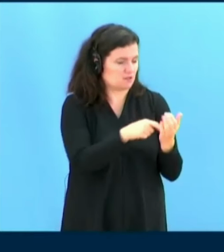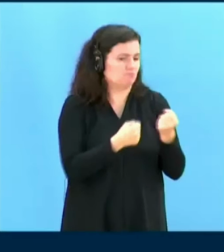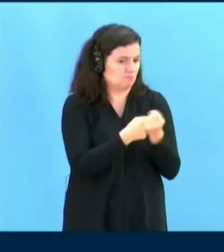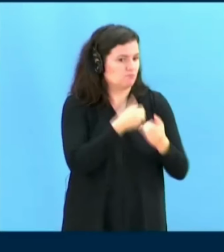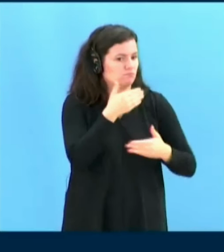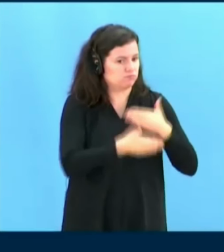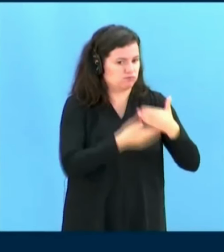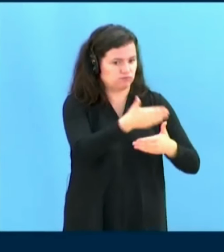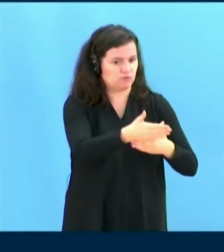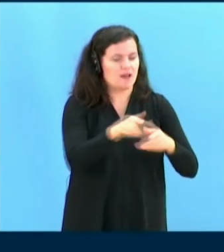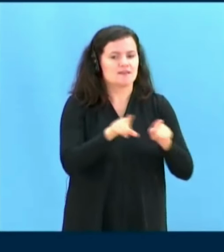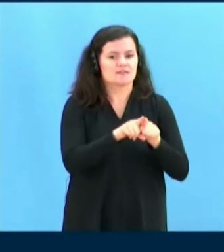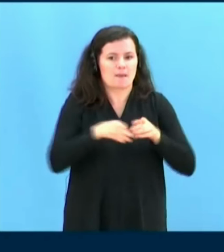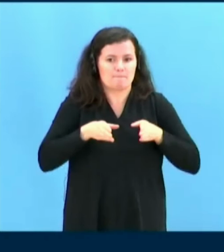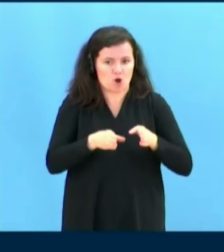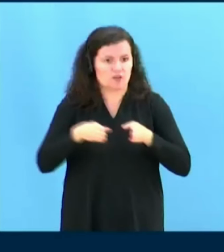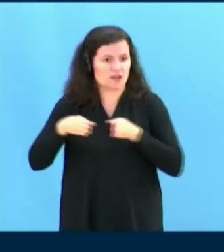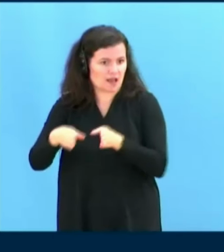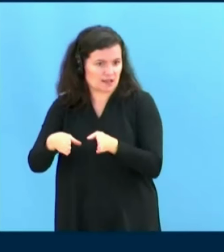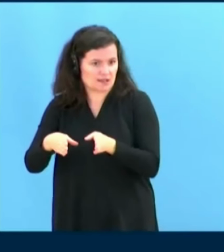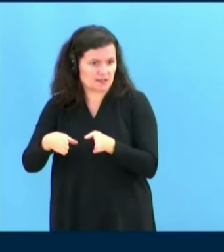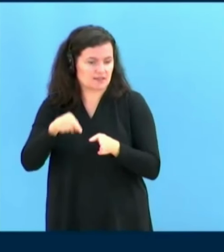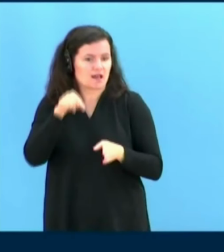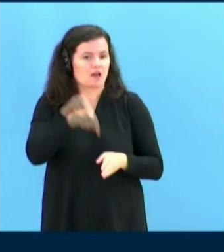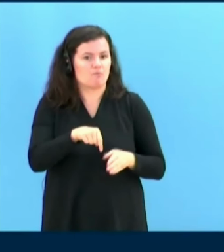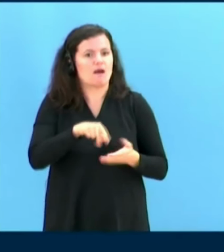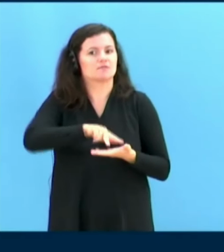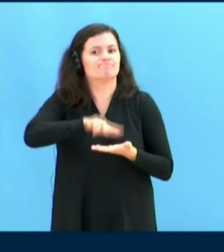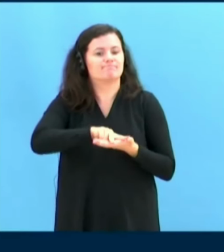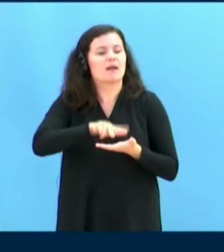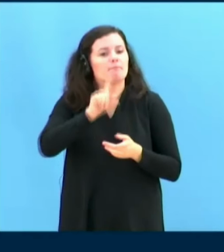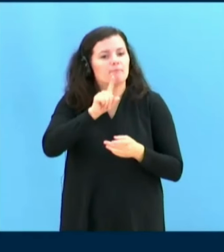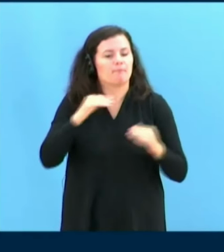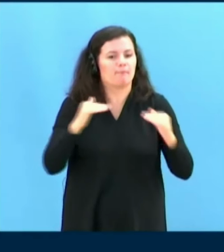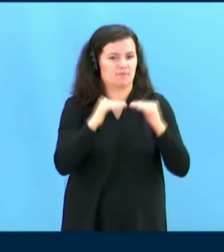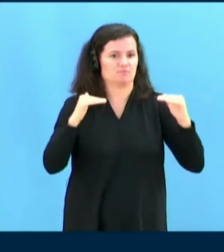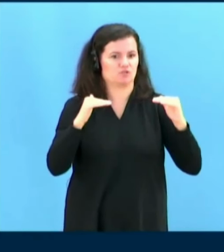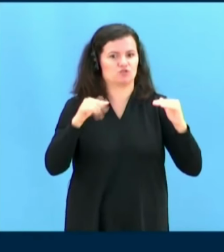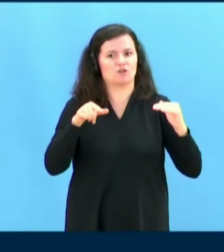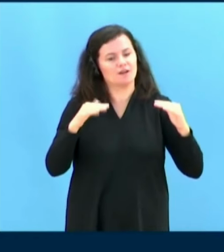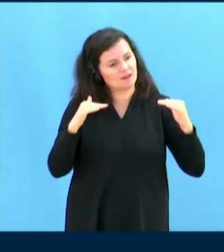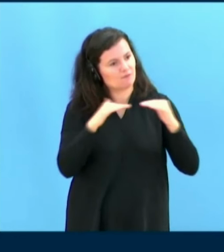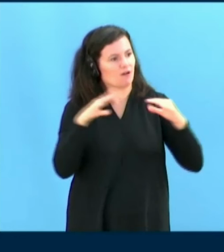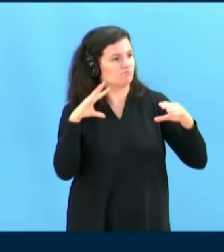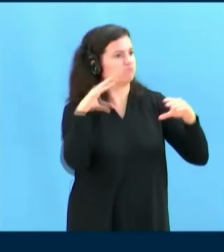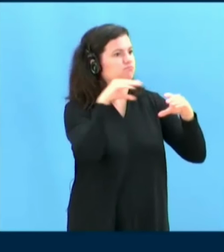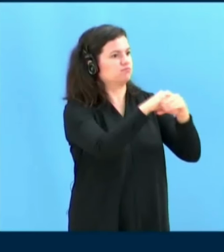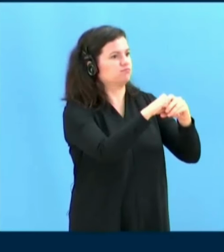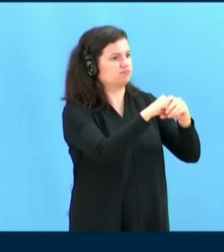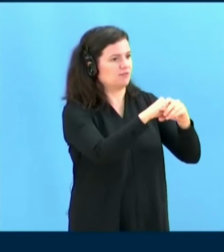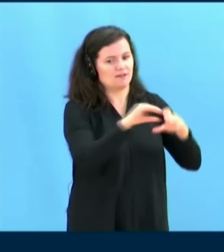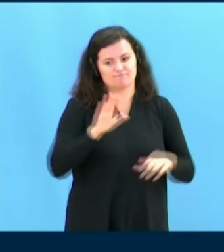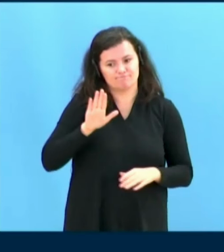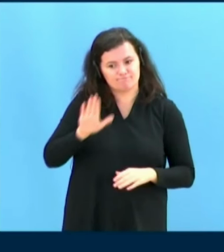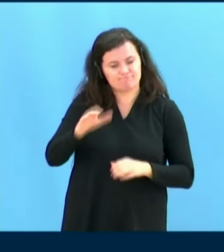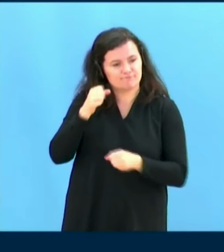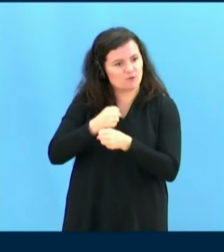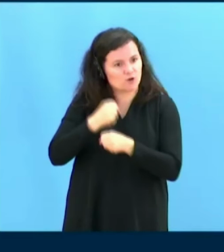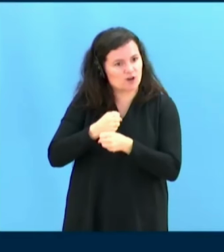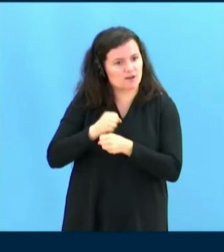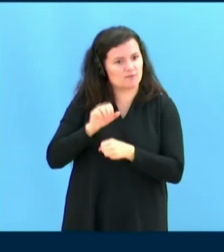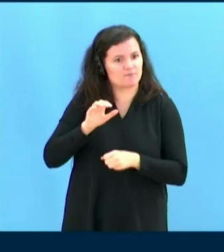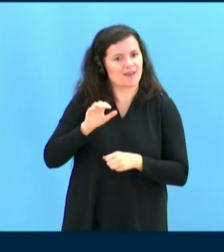коренным народам, вопросам, которые затрагивают. Мы рекомендуем продолжать расширять эти элементы. Они уже доказали себя,